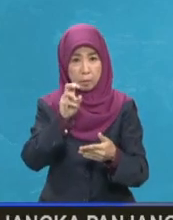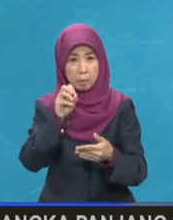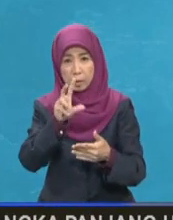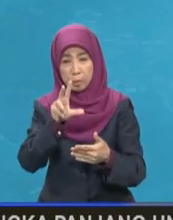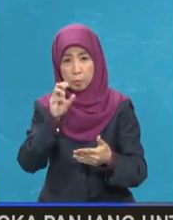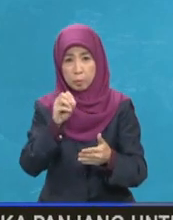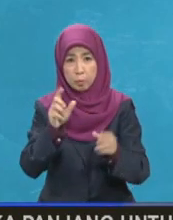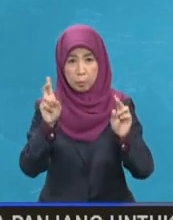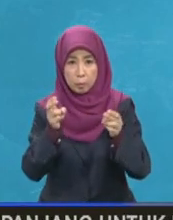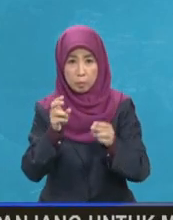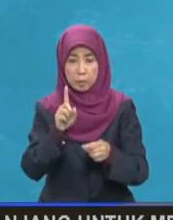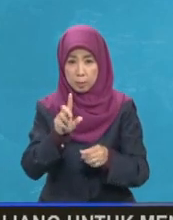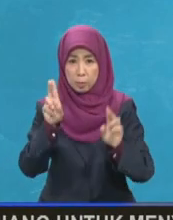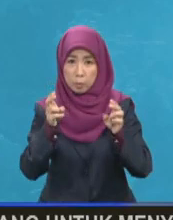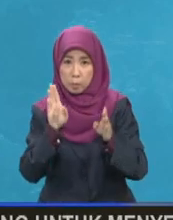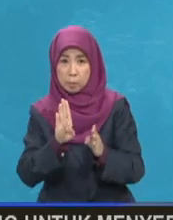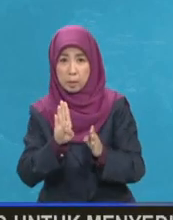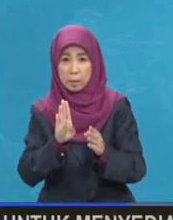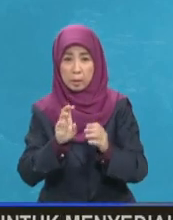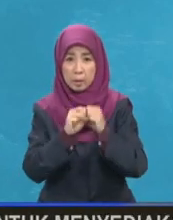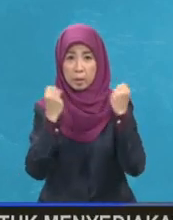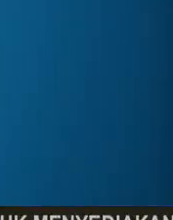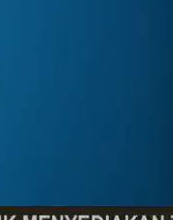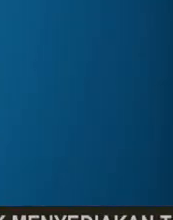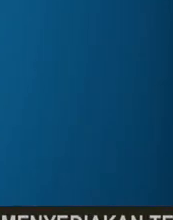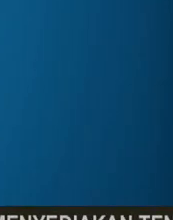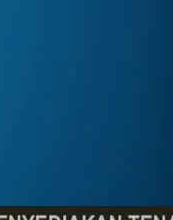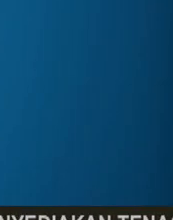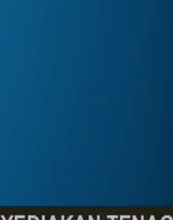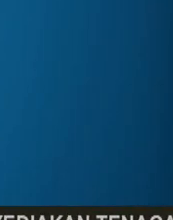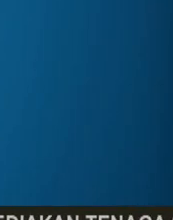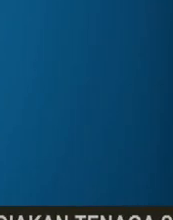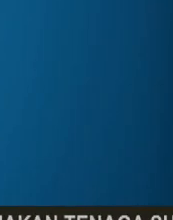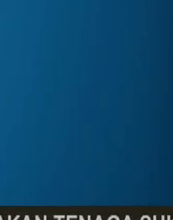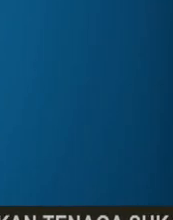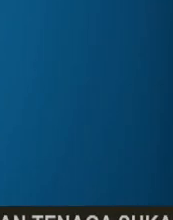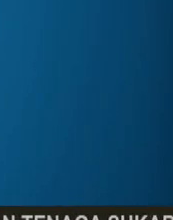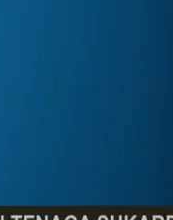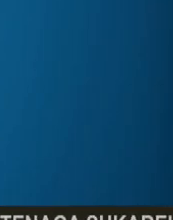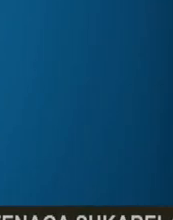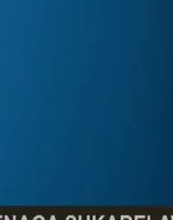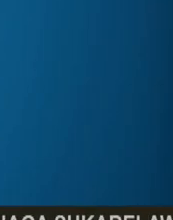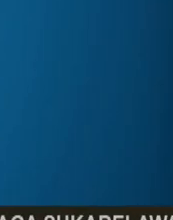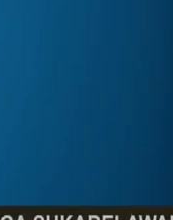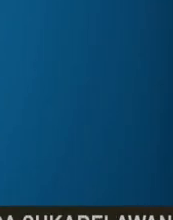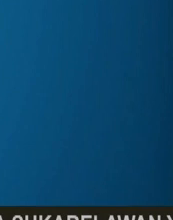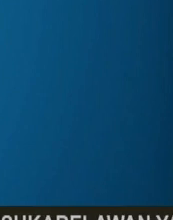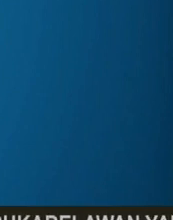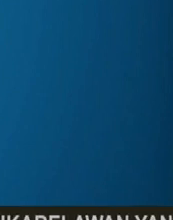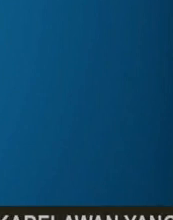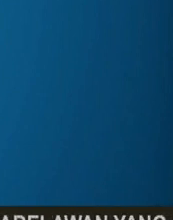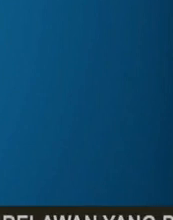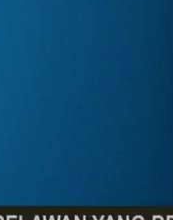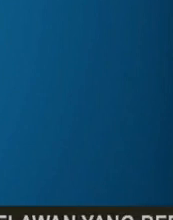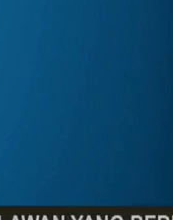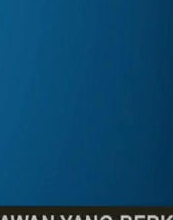kurung 1 kurung B syari'at perusahaan Aji Haji Ahmad dikenakan kompon 200mg setelah